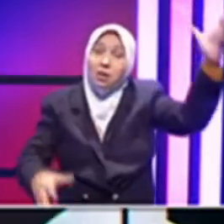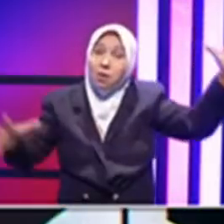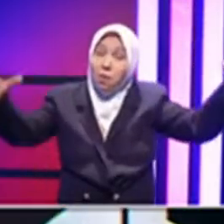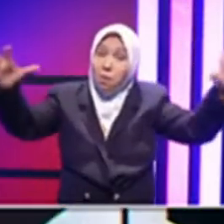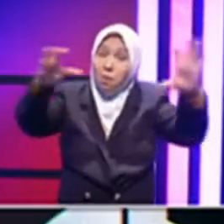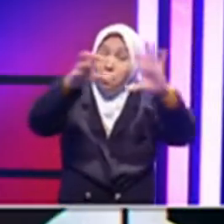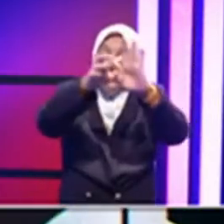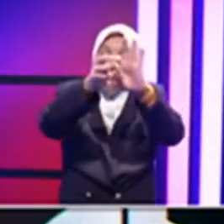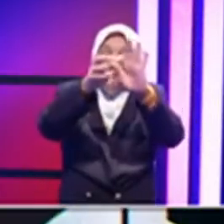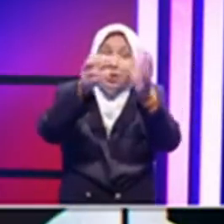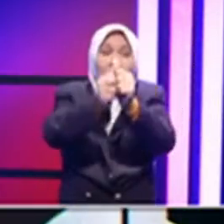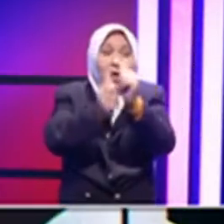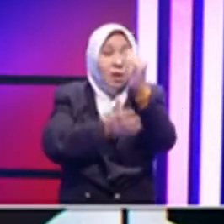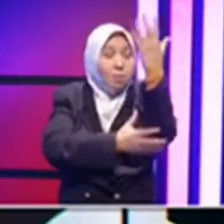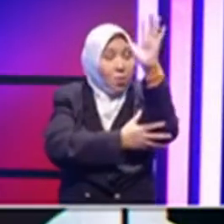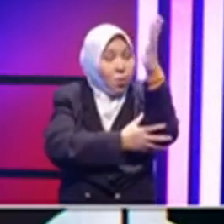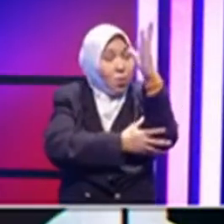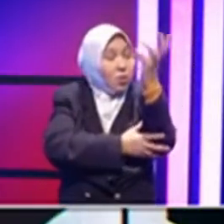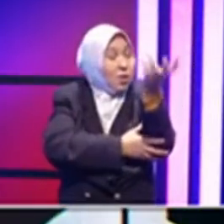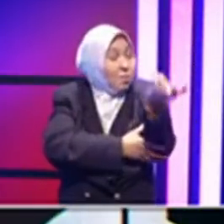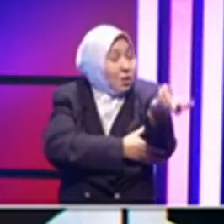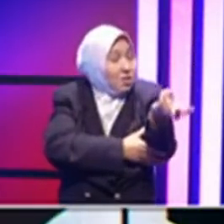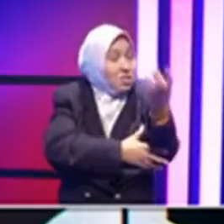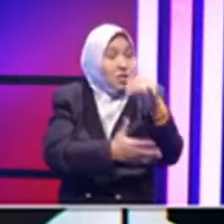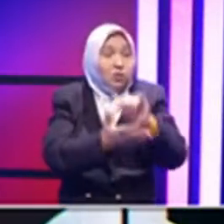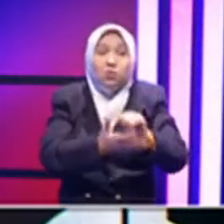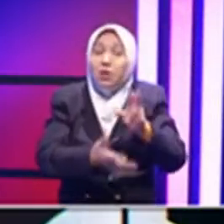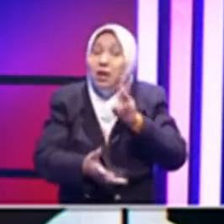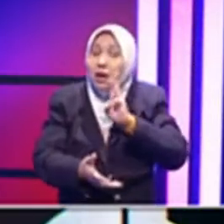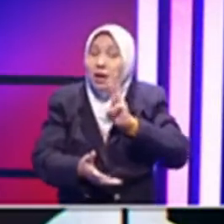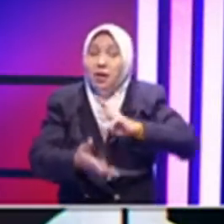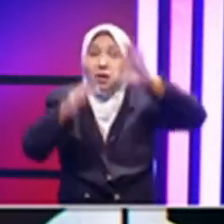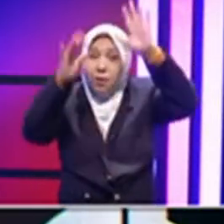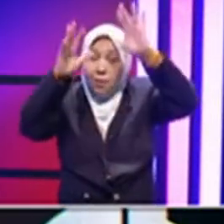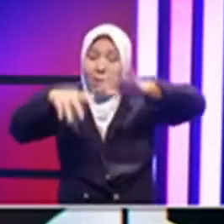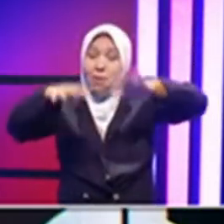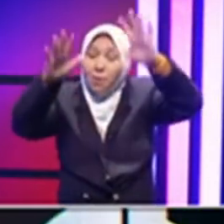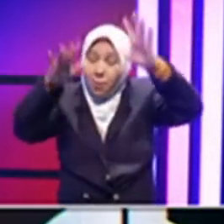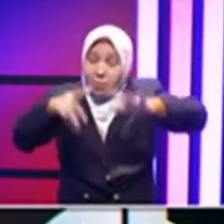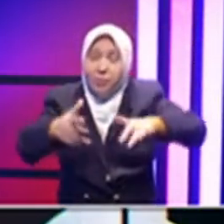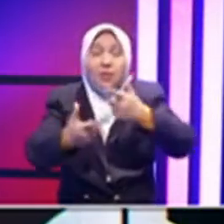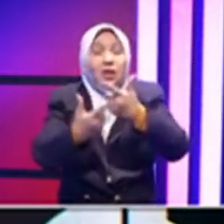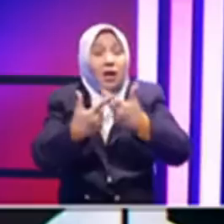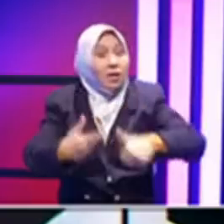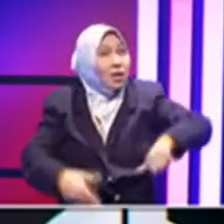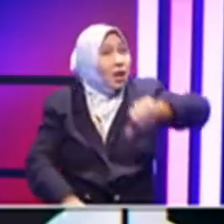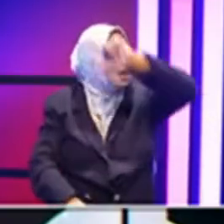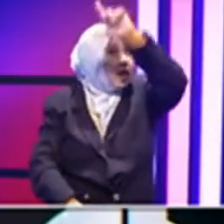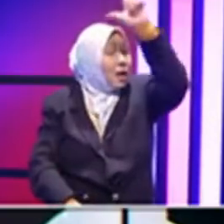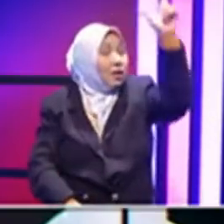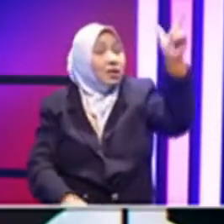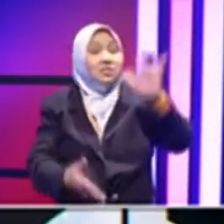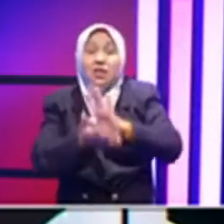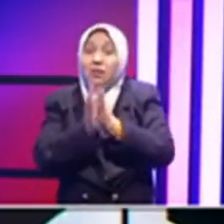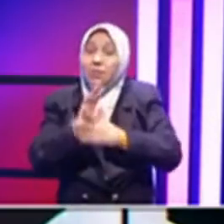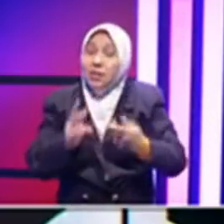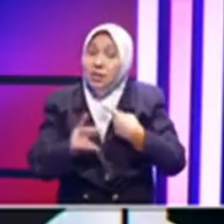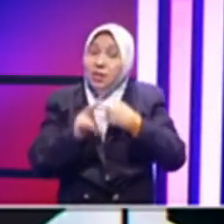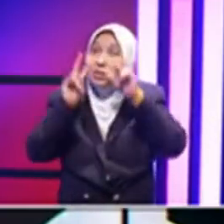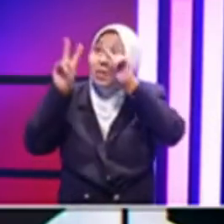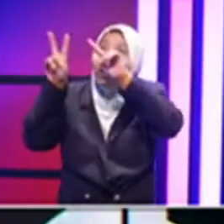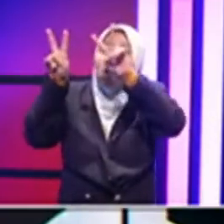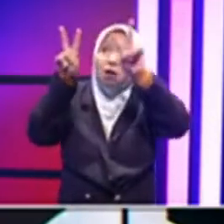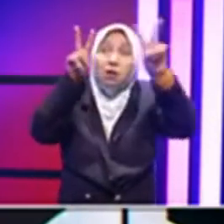dengan dengan pokok ataupun biji benih tersebut, dan air yang diturunkan juga daripada langit. Jadi apabila kita memerhati pada